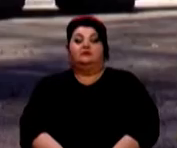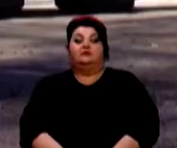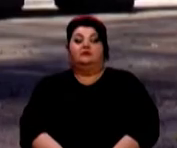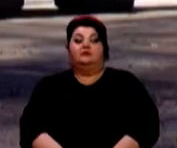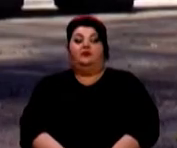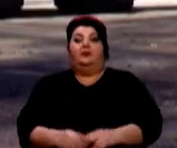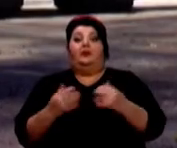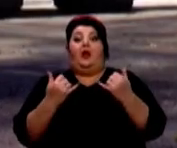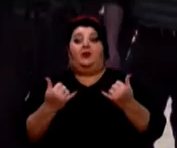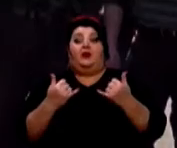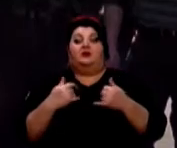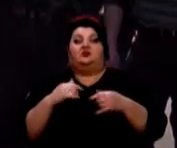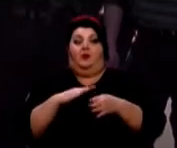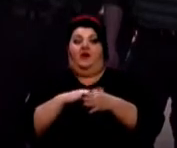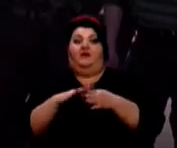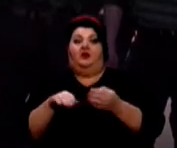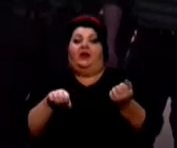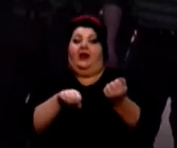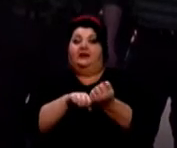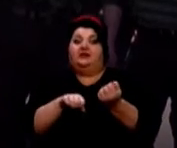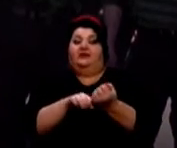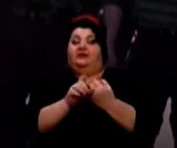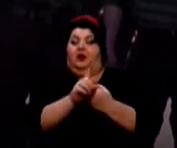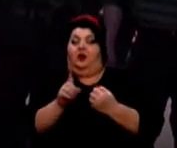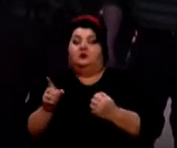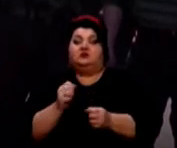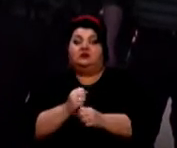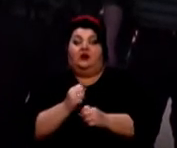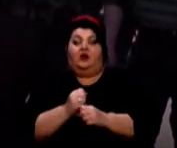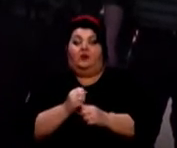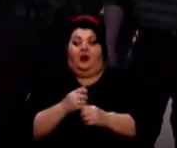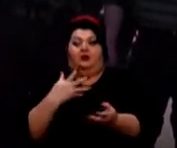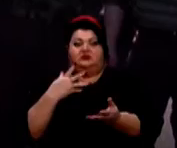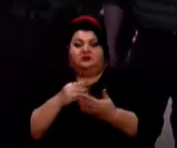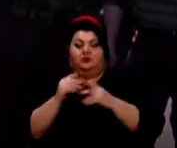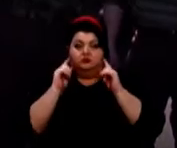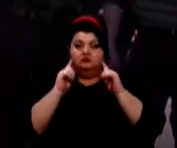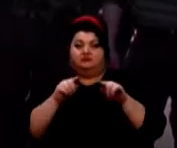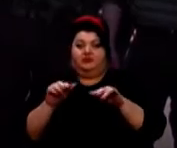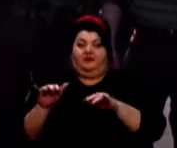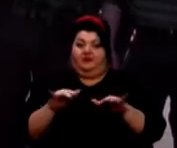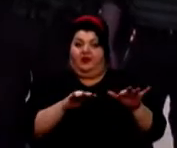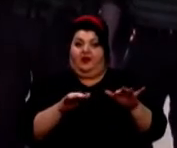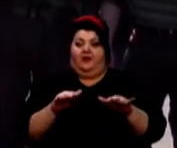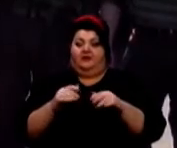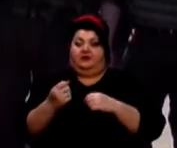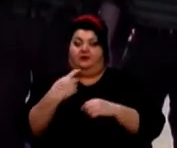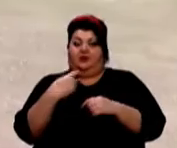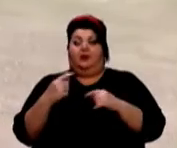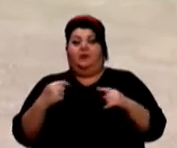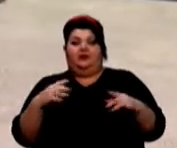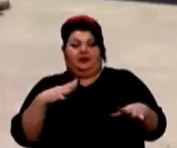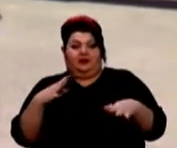Ми тільки що виконували естафету, кожен робив, як сказати, свою вправу поставлену, тренувались до